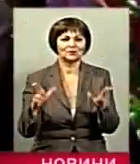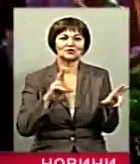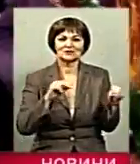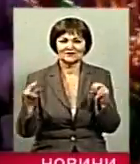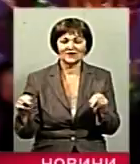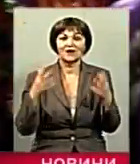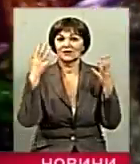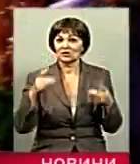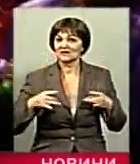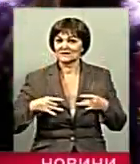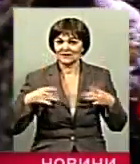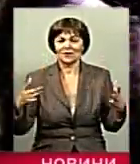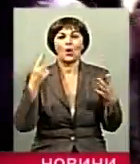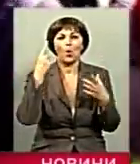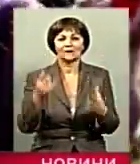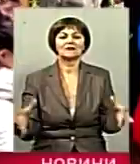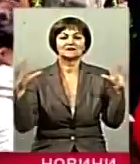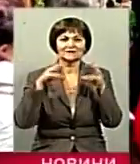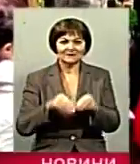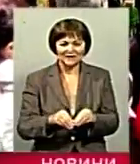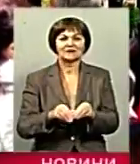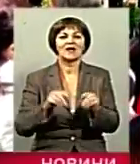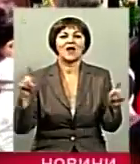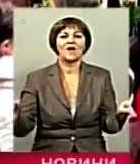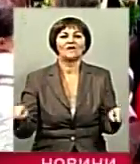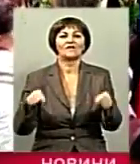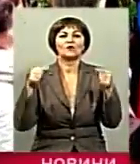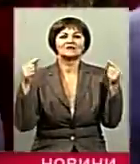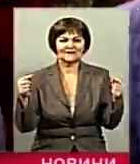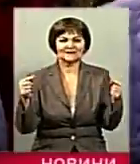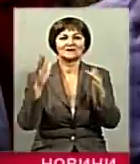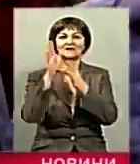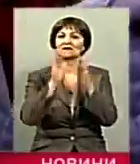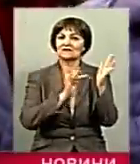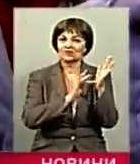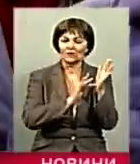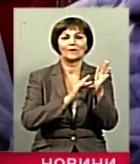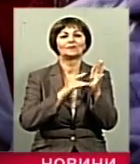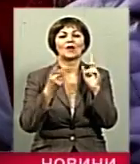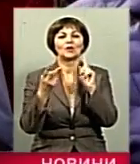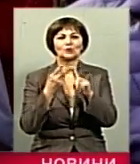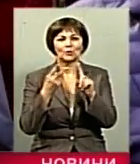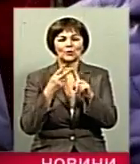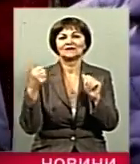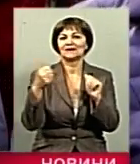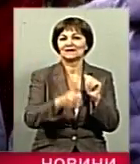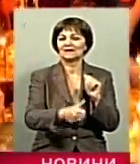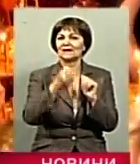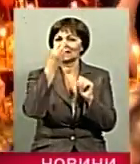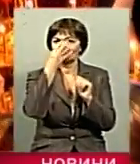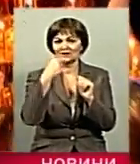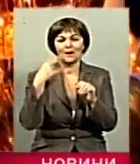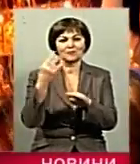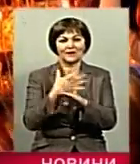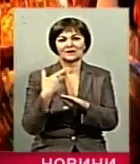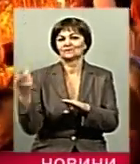ще й святкуватимемо в один день Воскресіння Христова у другу неділю квітня. Надія Степанівна з дитинства пам'ятає свій перший прихід до костелу